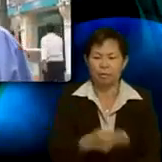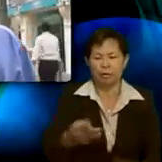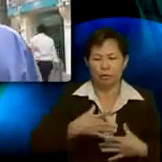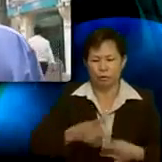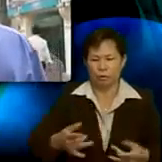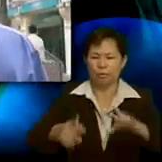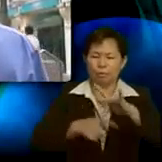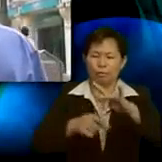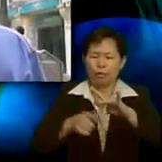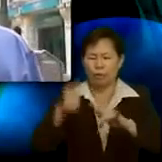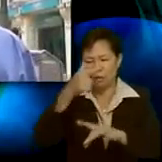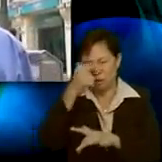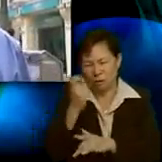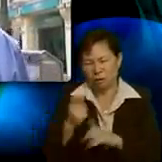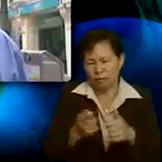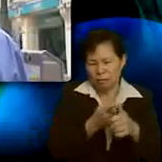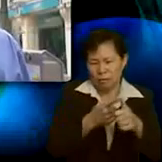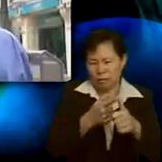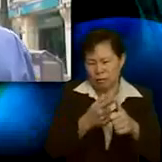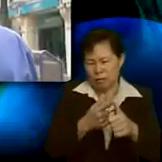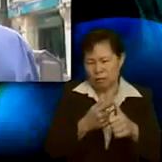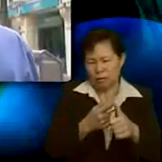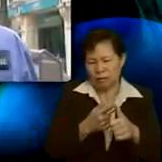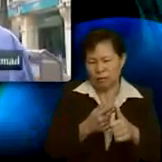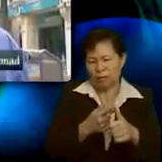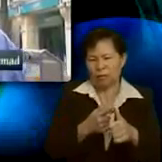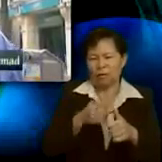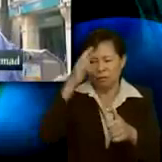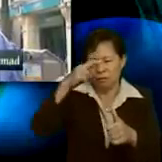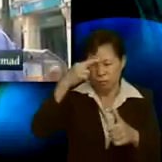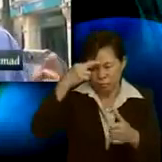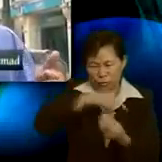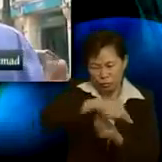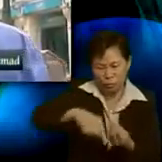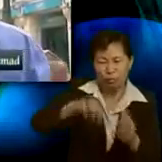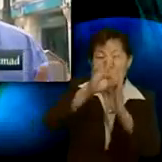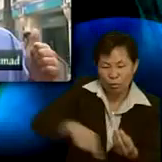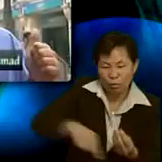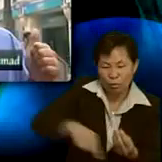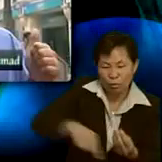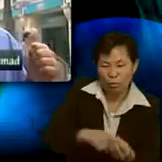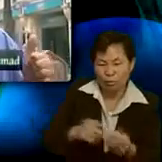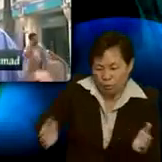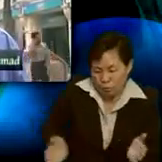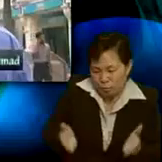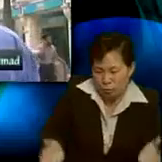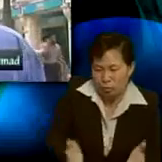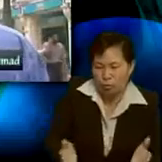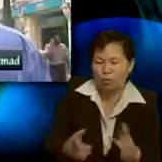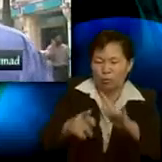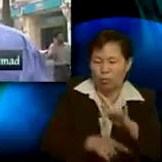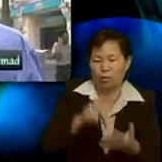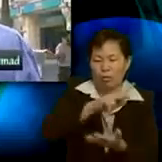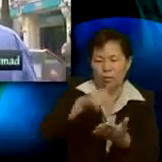Mereka suka ponting ni kan, saya katakan tadi, pertama sebabkan oleh faktor persekitaran yang mendorong mereka untuk ponting, seperti banyaknya pusat-pusat